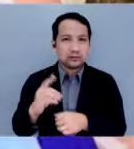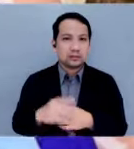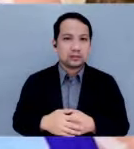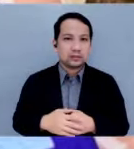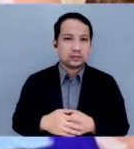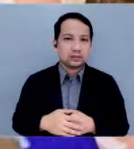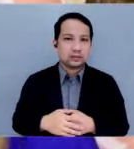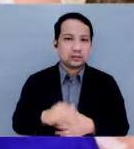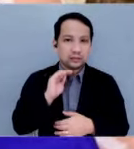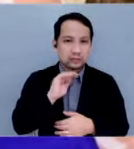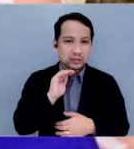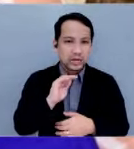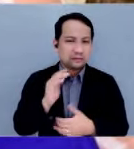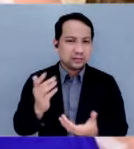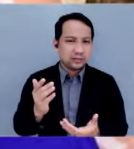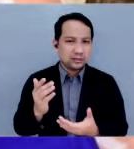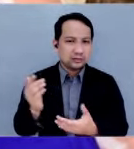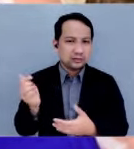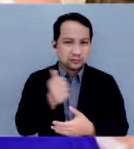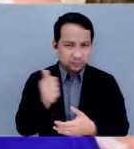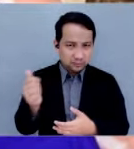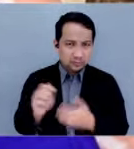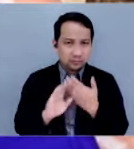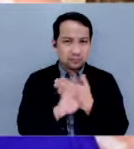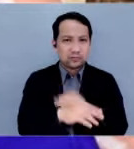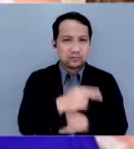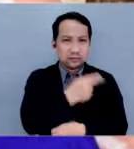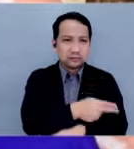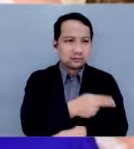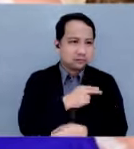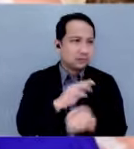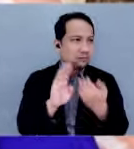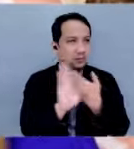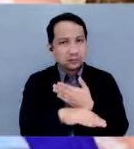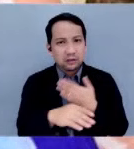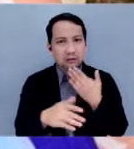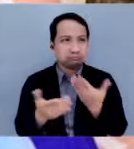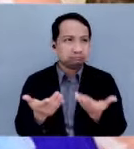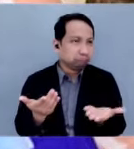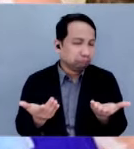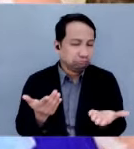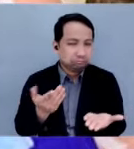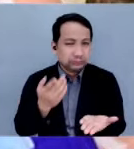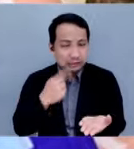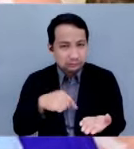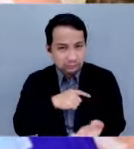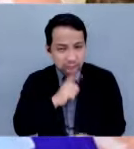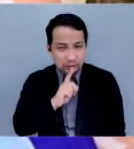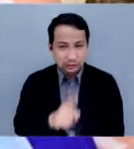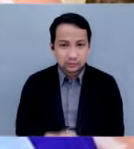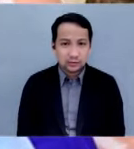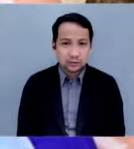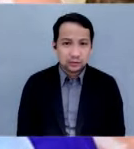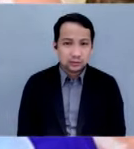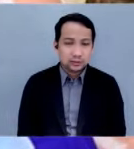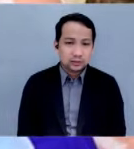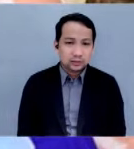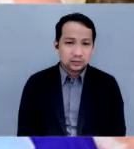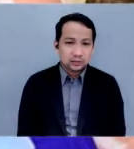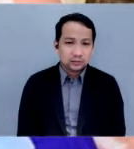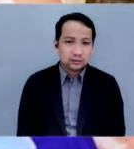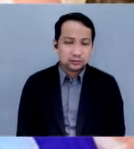din po yung pabalik-balik kami sa hospital. Dumadating po sa point na asin po pagod yung katawan namin